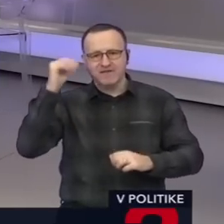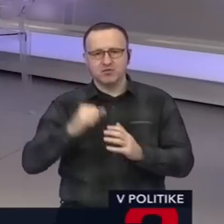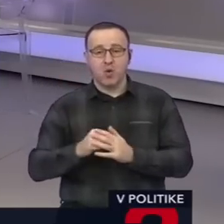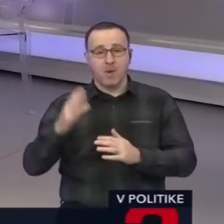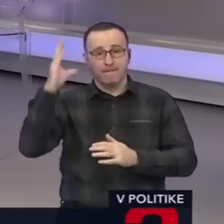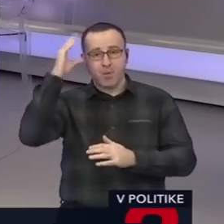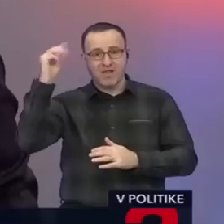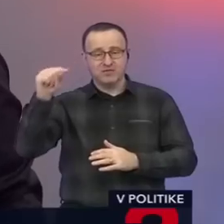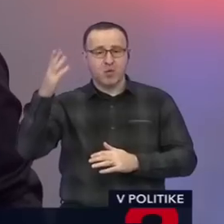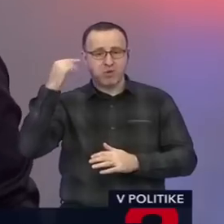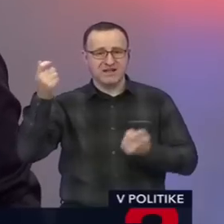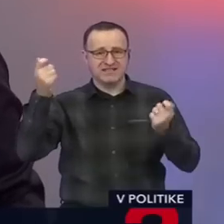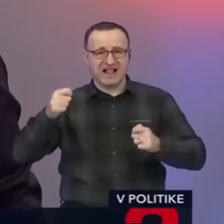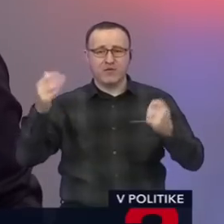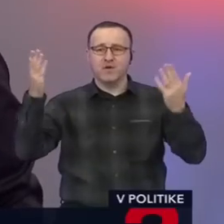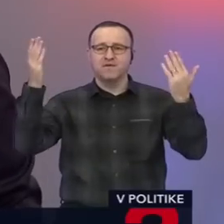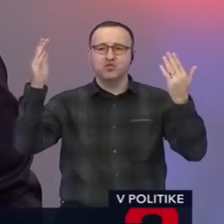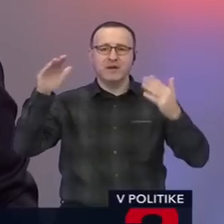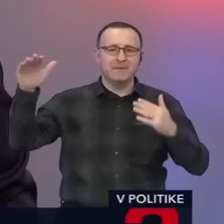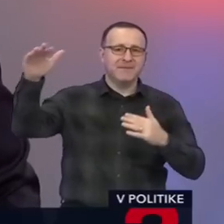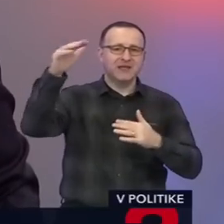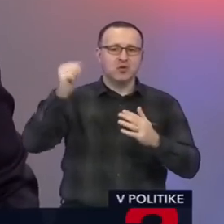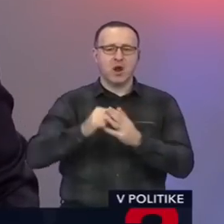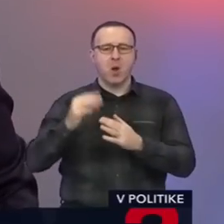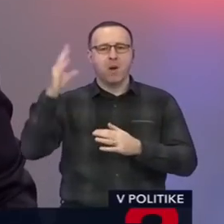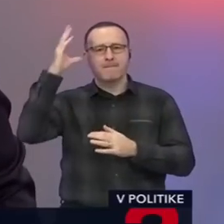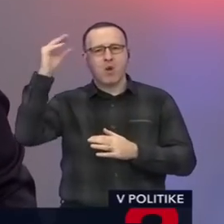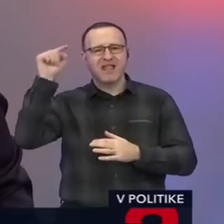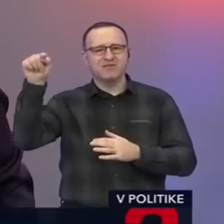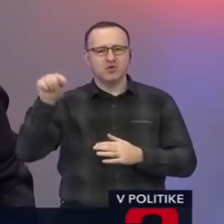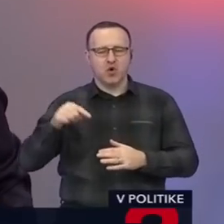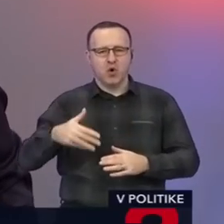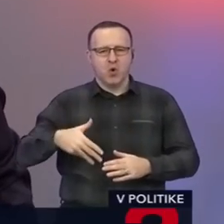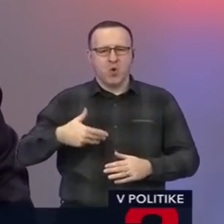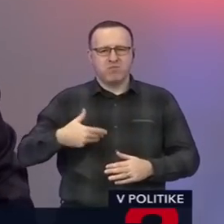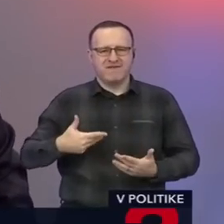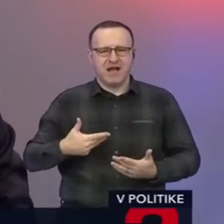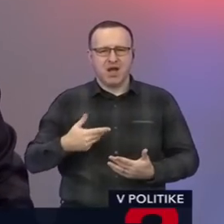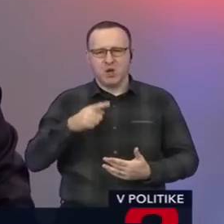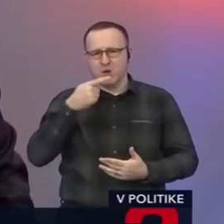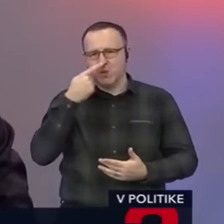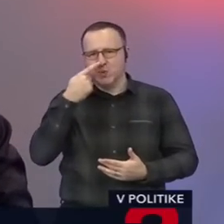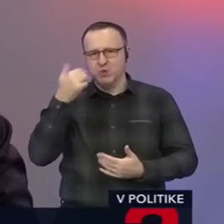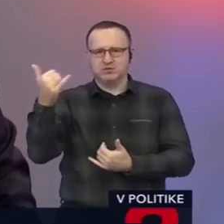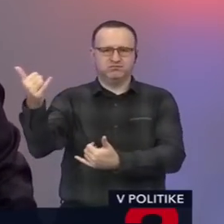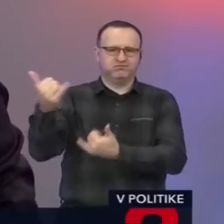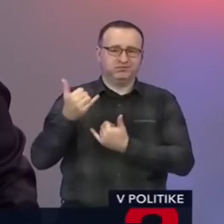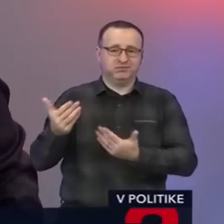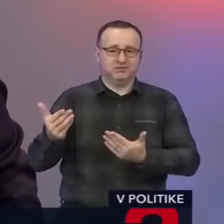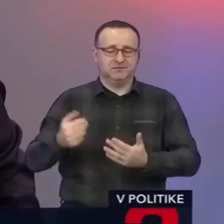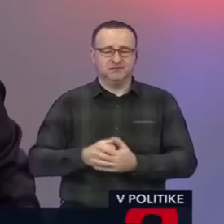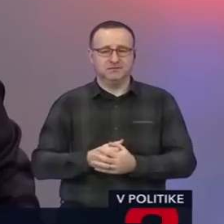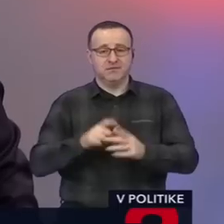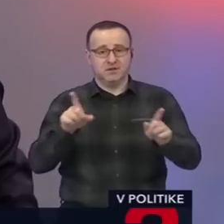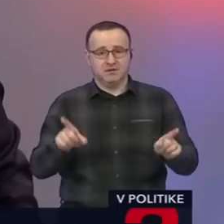vzdušný priestor a Moldavsko je tá krajina, ktorá sa najviac obáva ďalšej ruskej agresie.